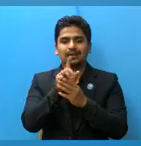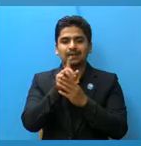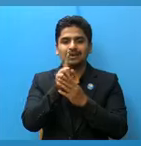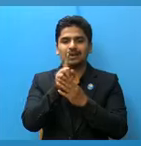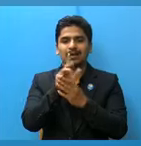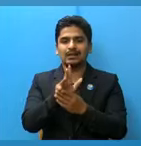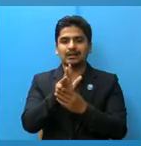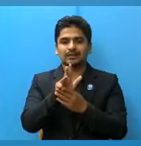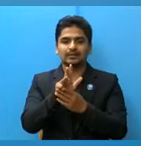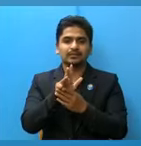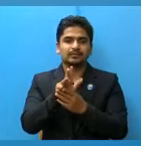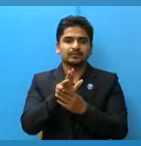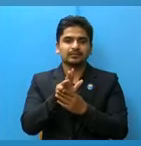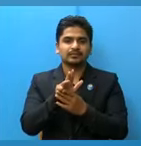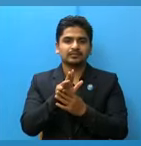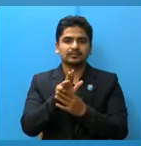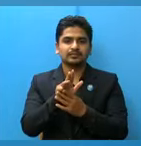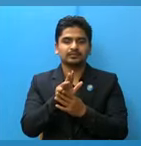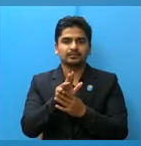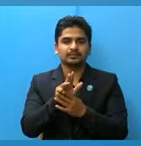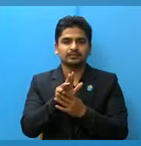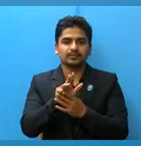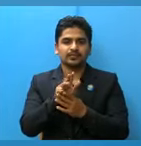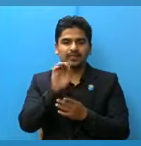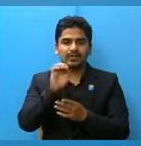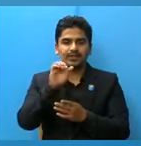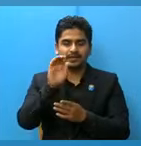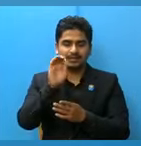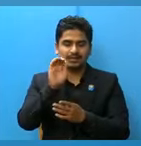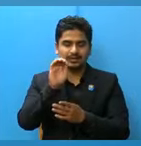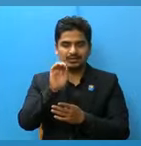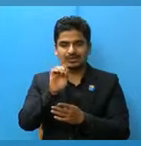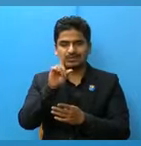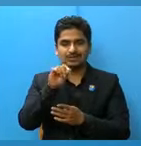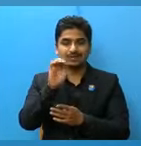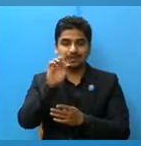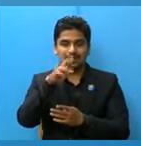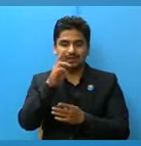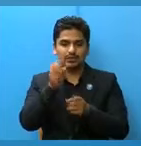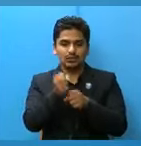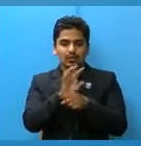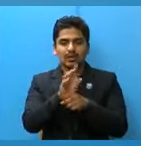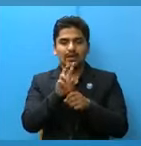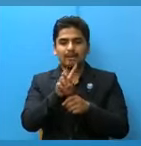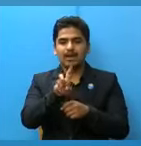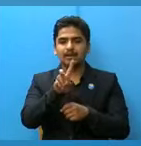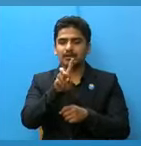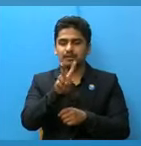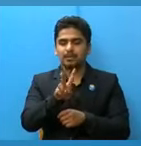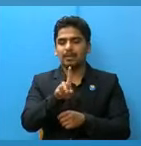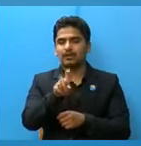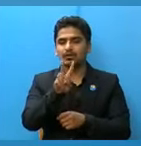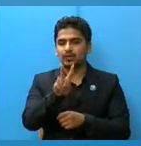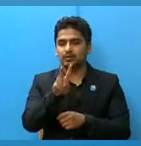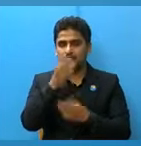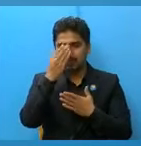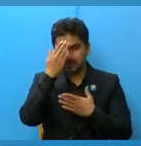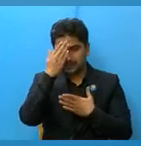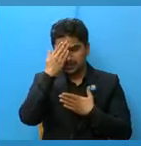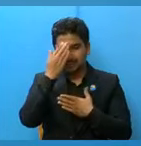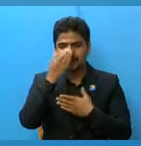सार्स कोरोना विरस दुई को यो सक्रमर